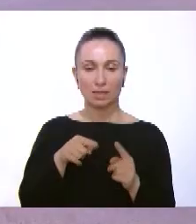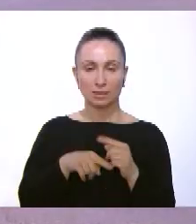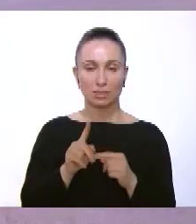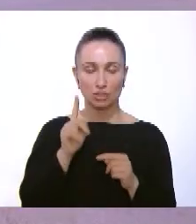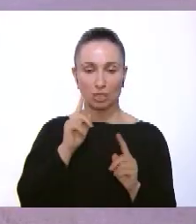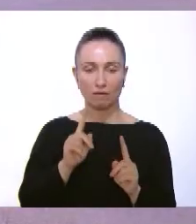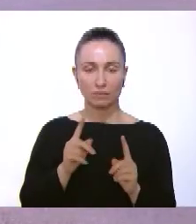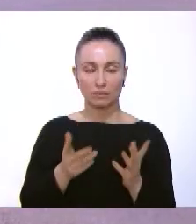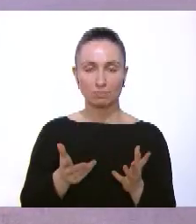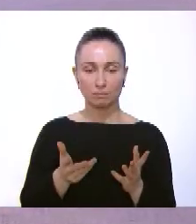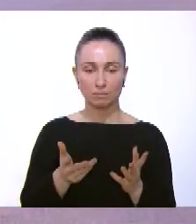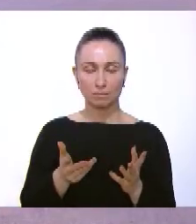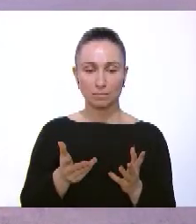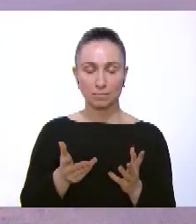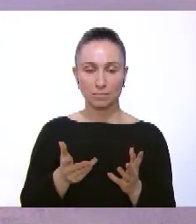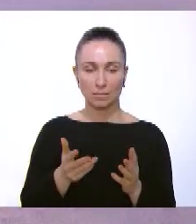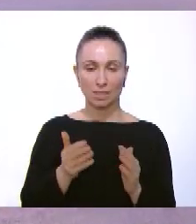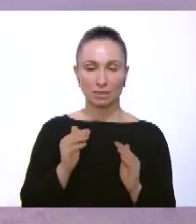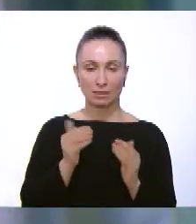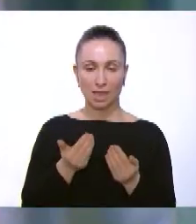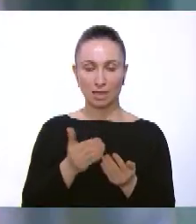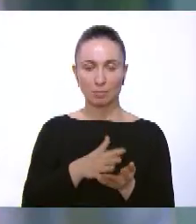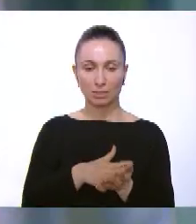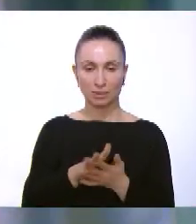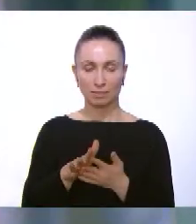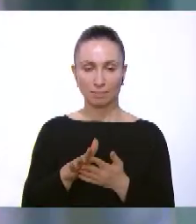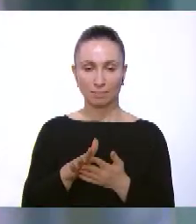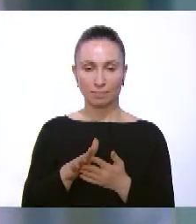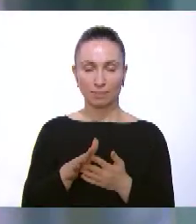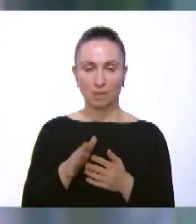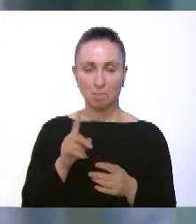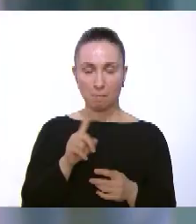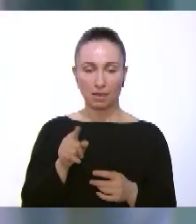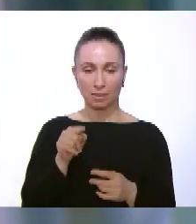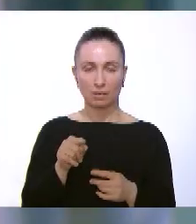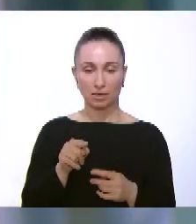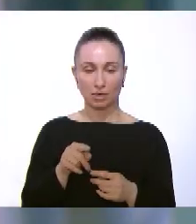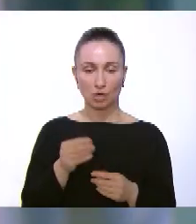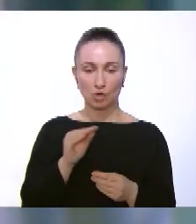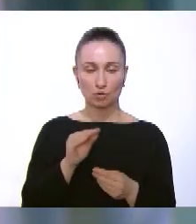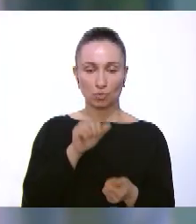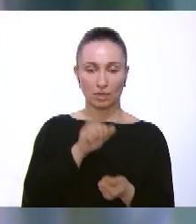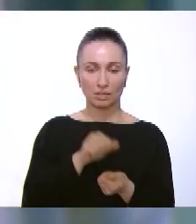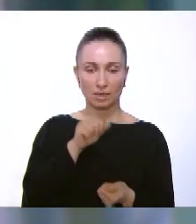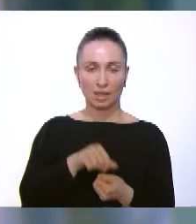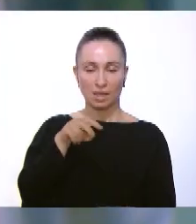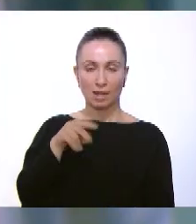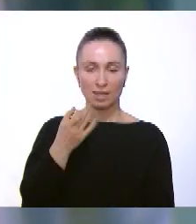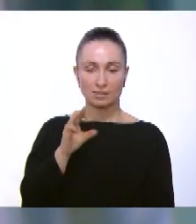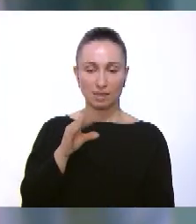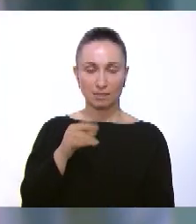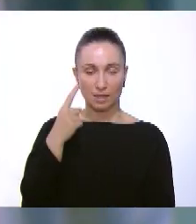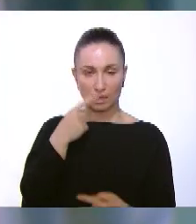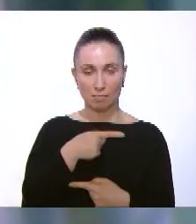ნიშნავს იმ შეფასებას, რაც უკაცრავად გერთვებით, მაგრამ ჟურნალ Lancet-ში გამოქვეყნებული